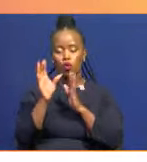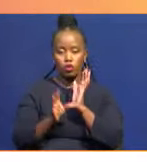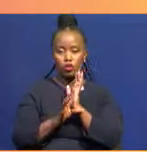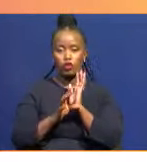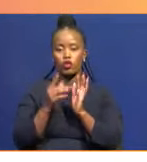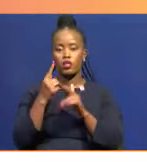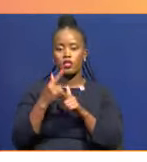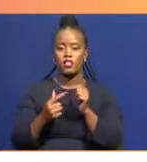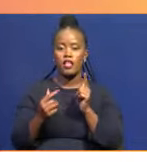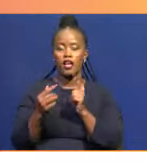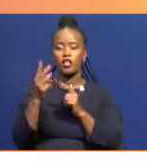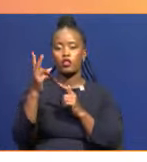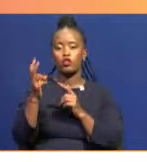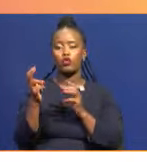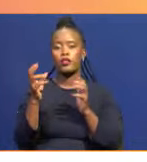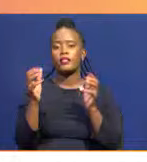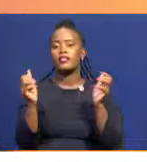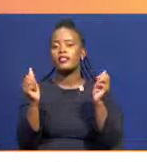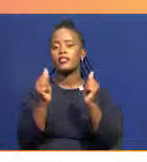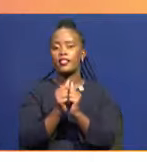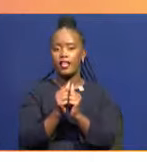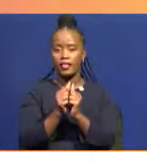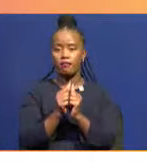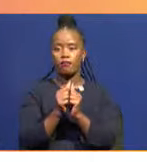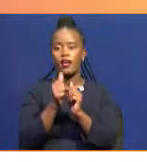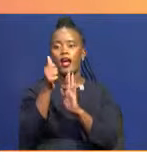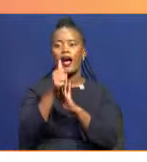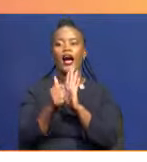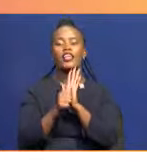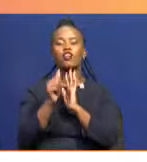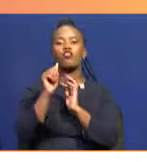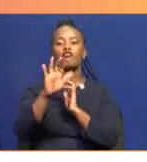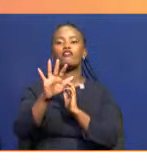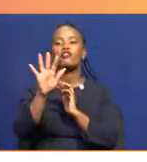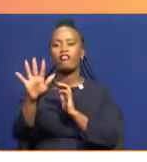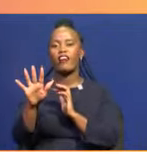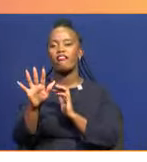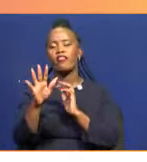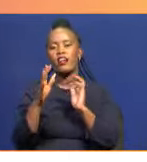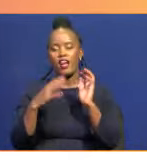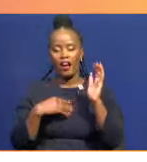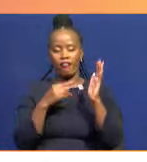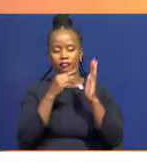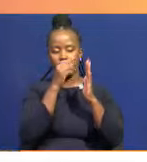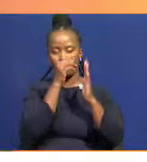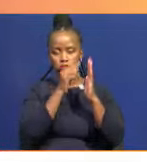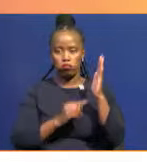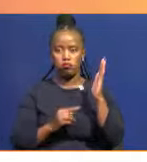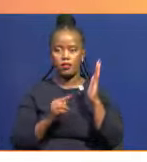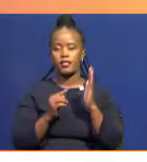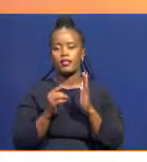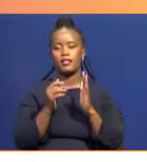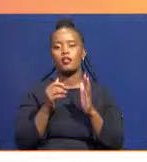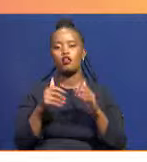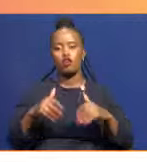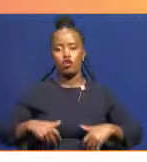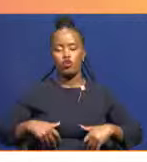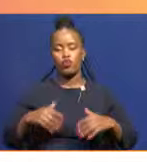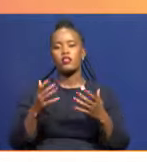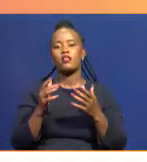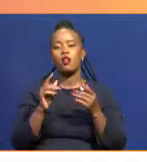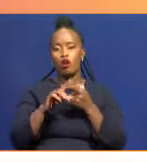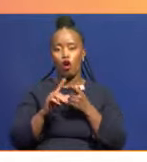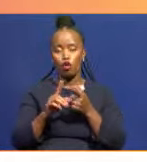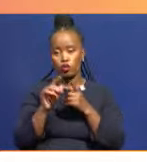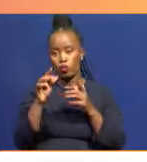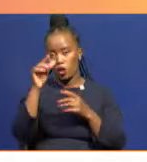2010, mm-hmm. kipengele cha 55 imetaja maneno ya vijana na imetaja majukumu yale